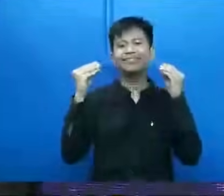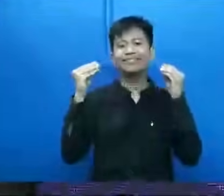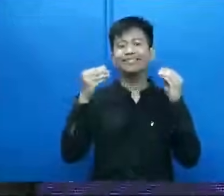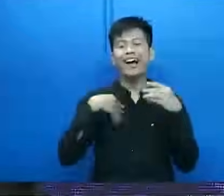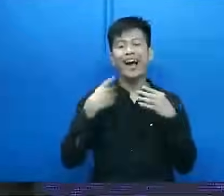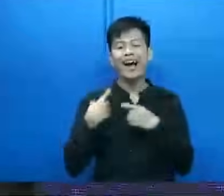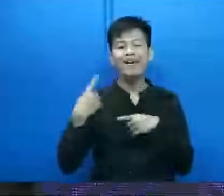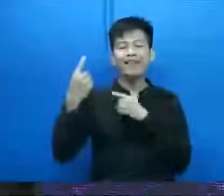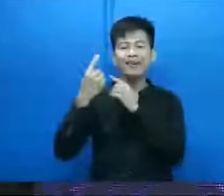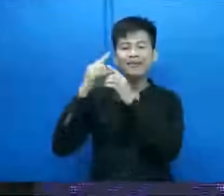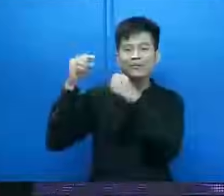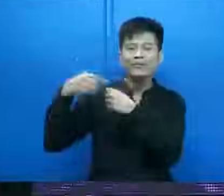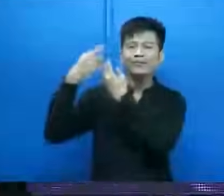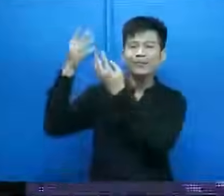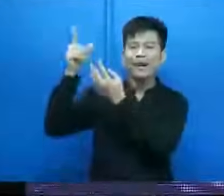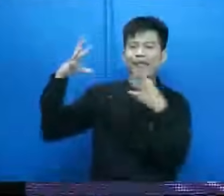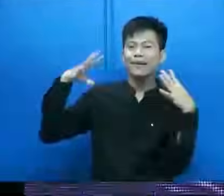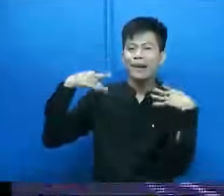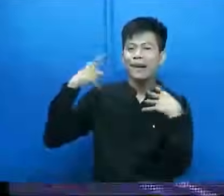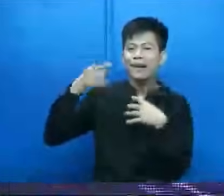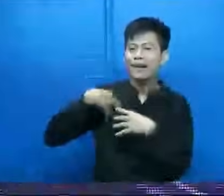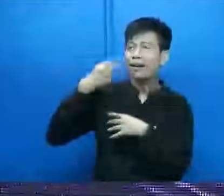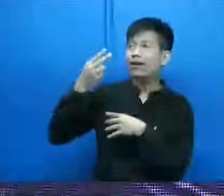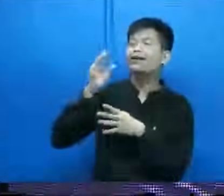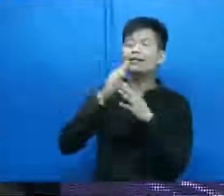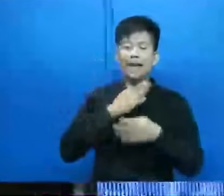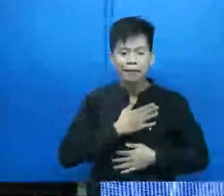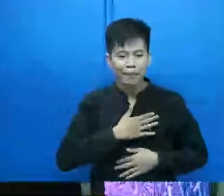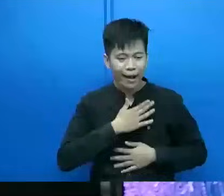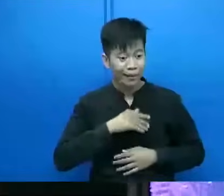dengan bidadari surga, dia mengatakan, sabar ya, sampai besok kita akan bertemu.